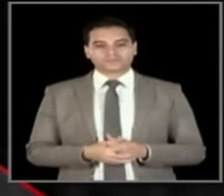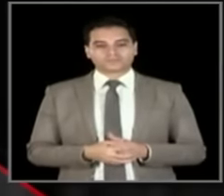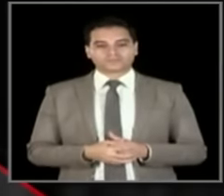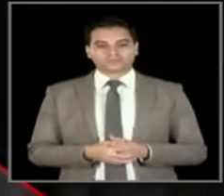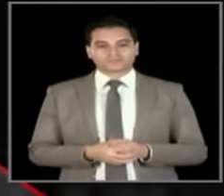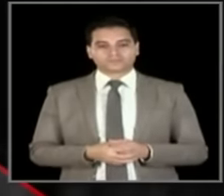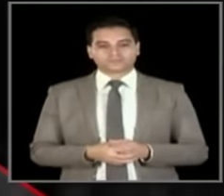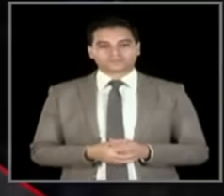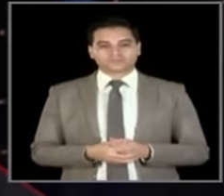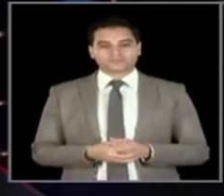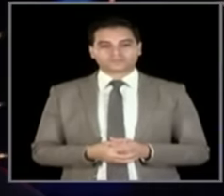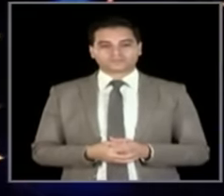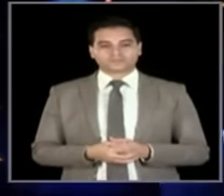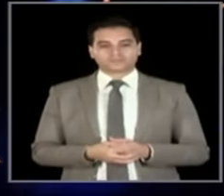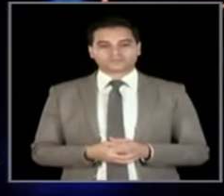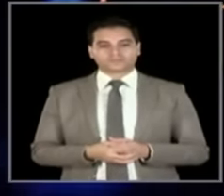ضربات جزاء.